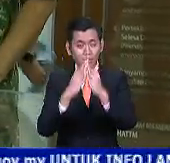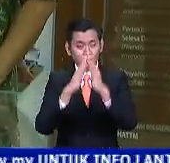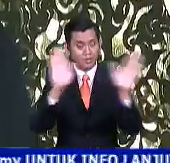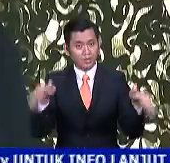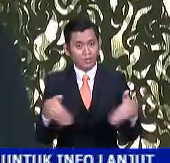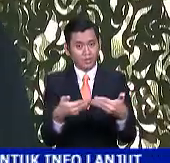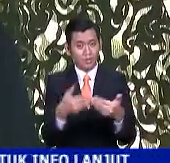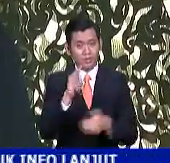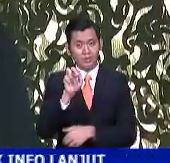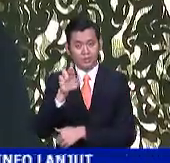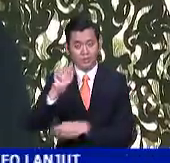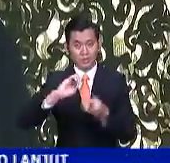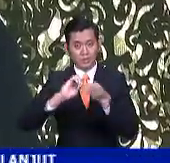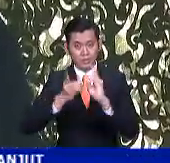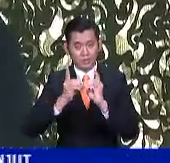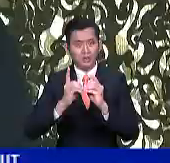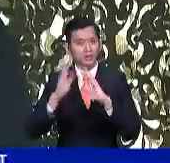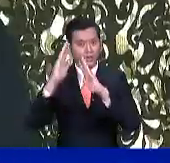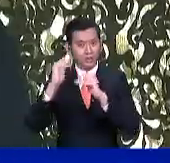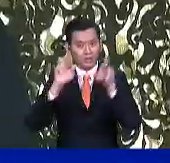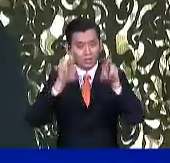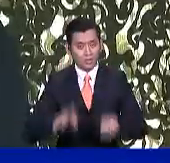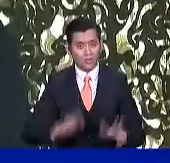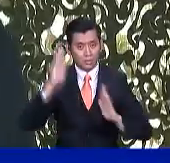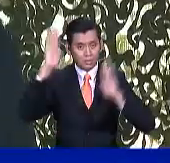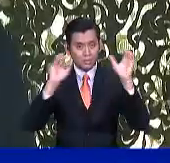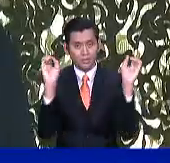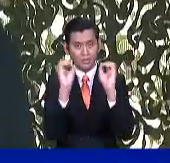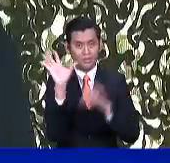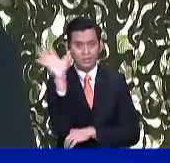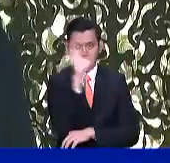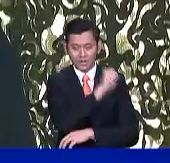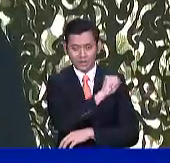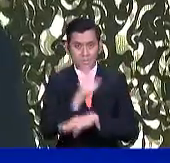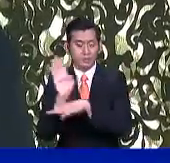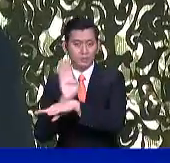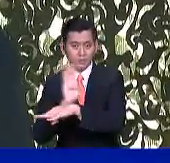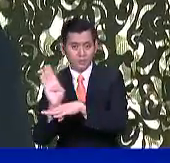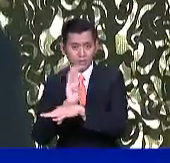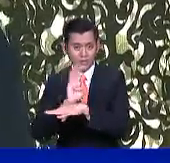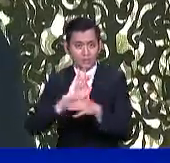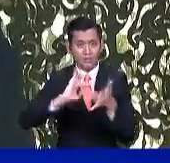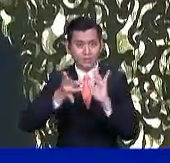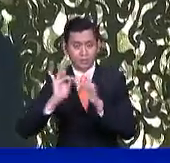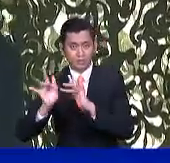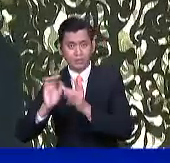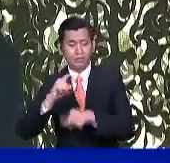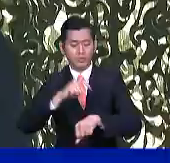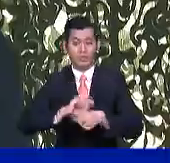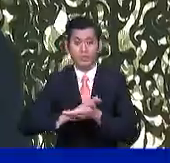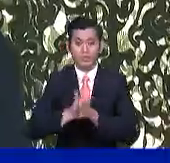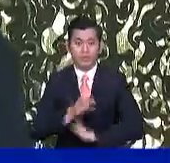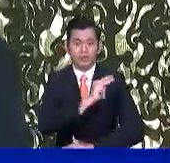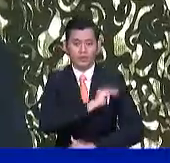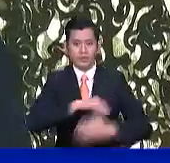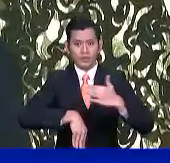Digital supaya Bumiputra tidak ketinggalan dalam perniagaan dalam bidang teknologi komunikasi maklumat ketika menggalas tugas Menteri Kemajuan Luar